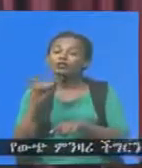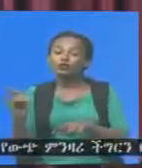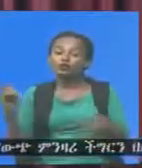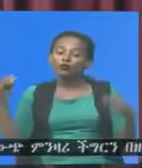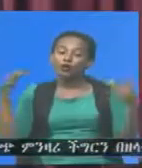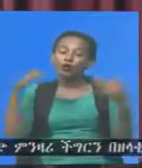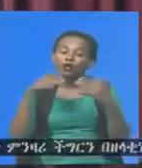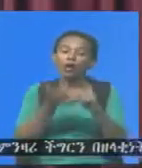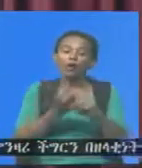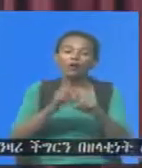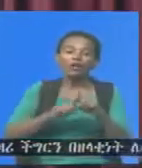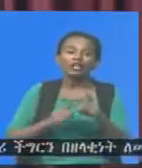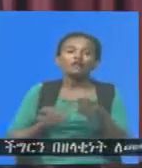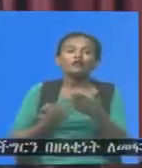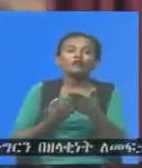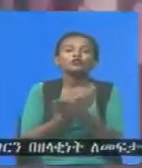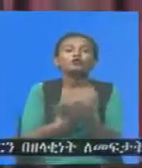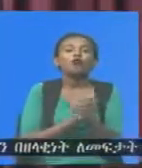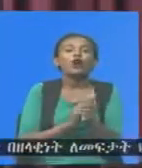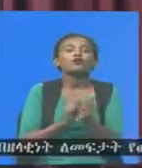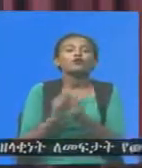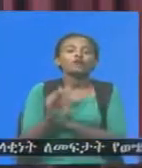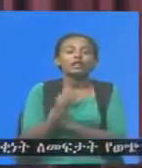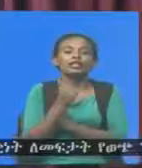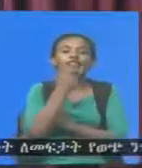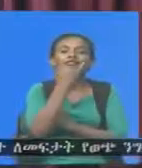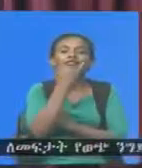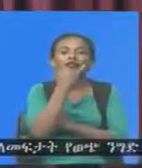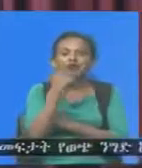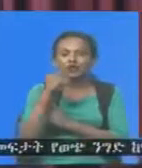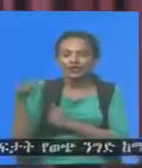መመለስ ፋሽኑ አልፎበታል፣ ተሳስተዋል እንላለን።